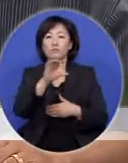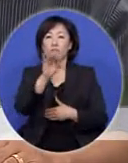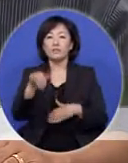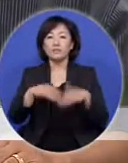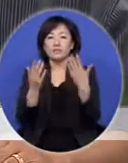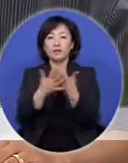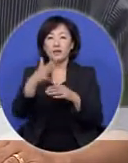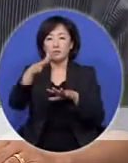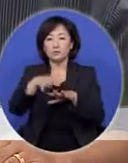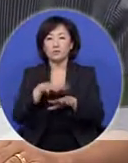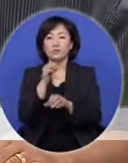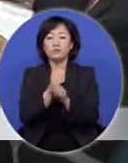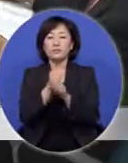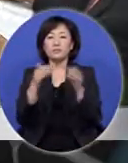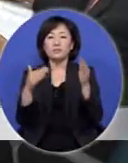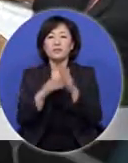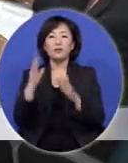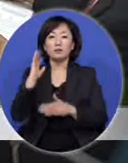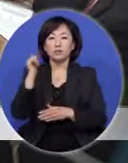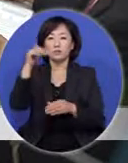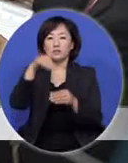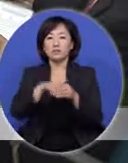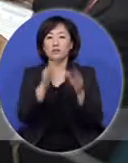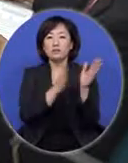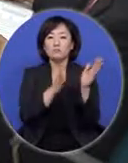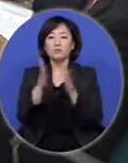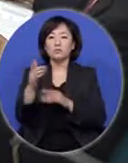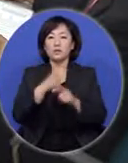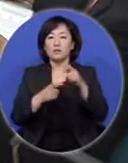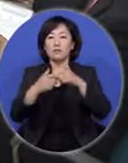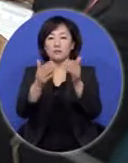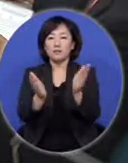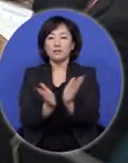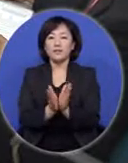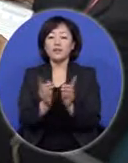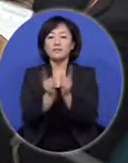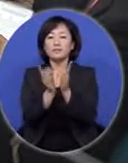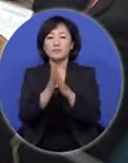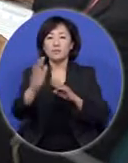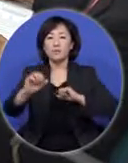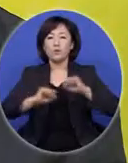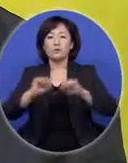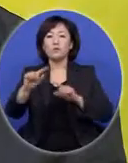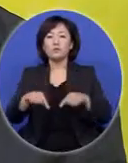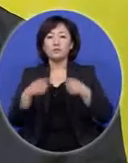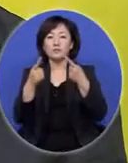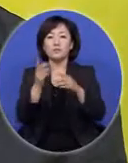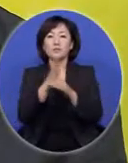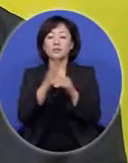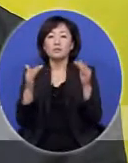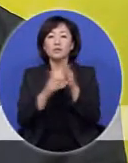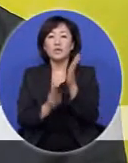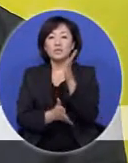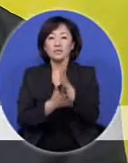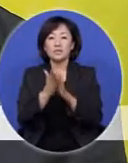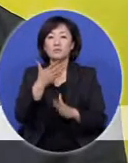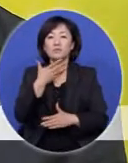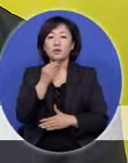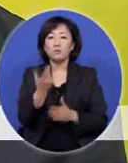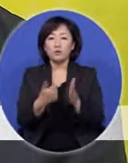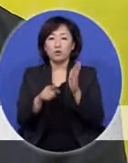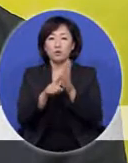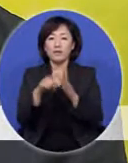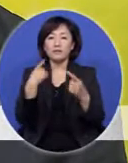정비해 대선 준비 체제에 들어가는 등 당세 확장에 본격적으로 나설 계획입니다. 울산 시민의 행복을 지키는